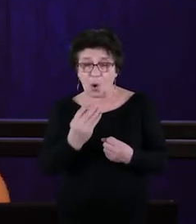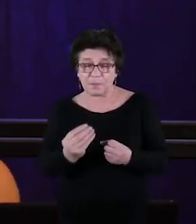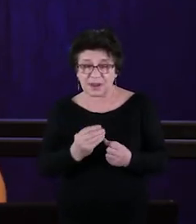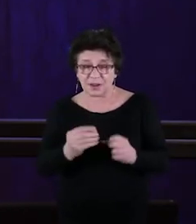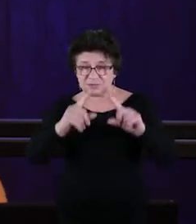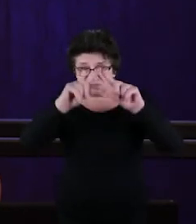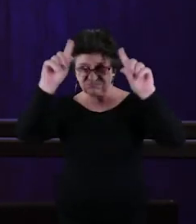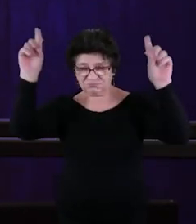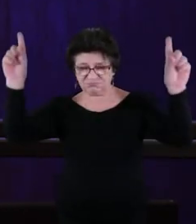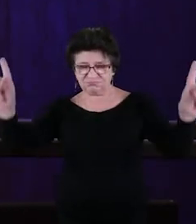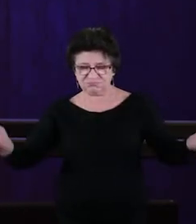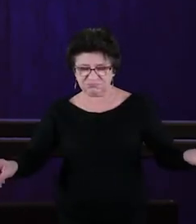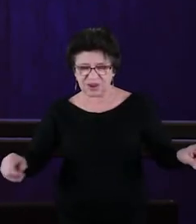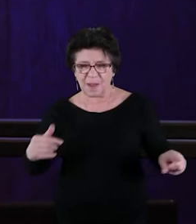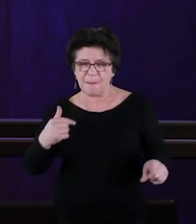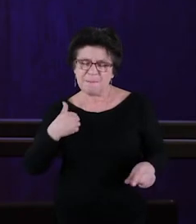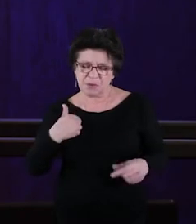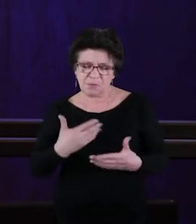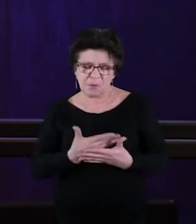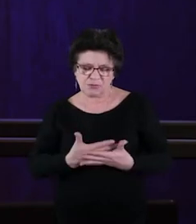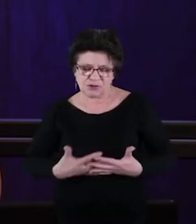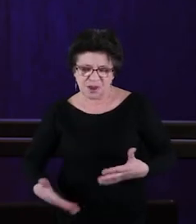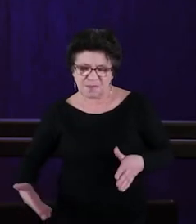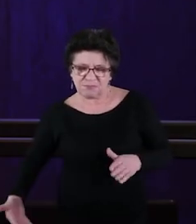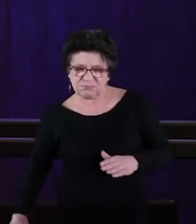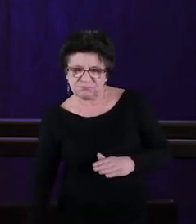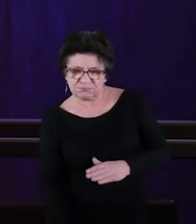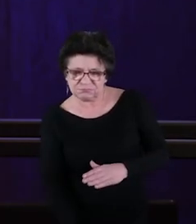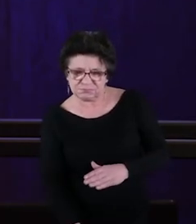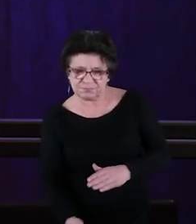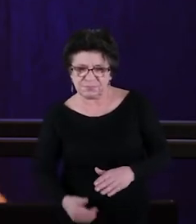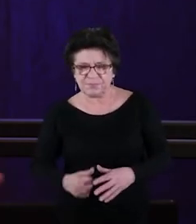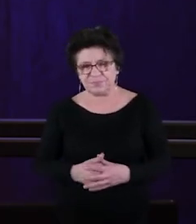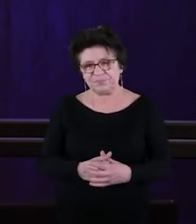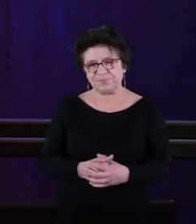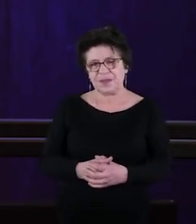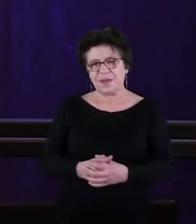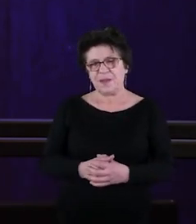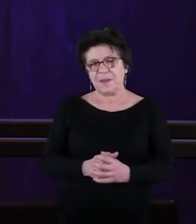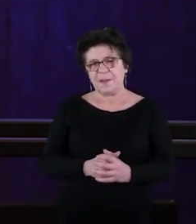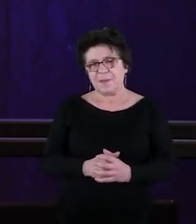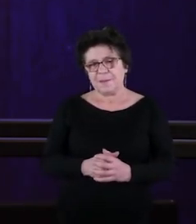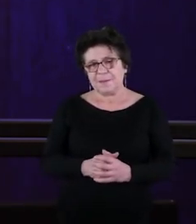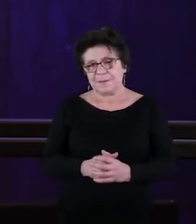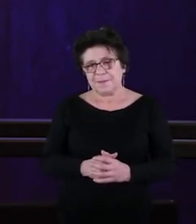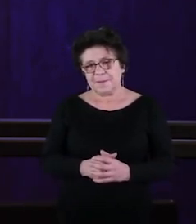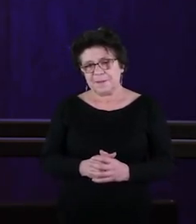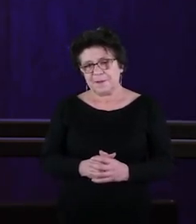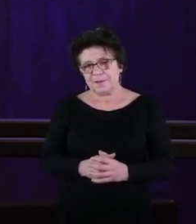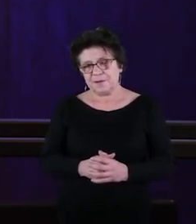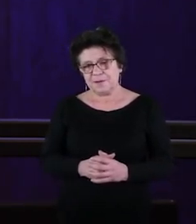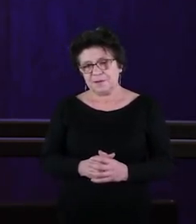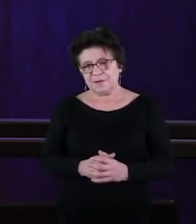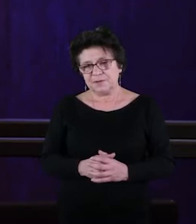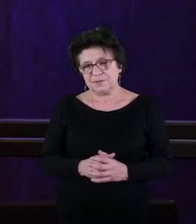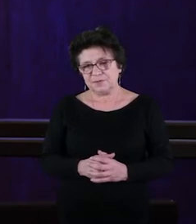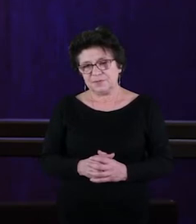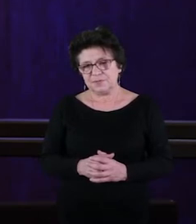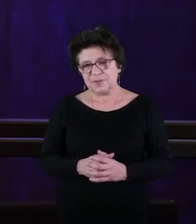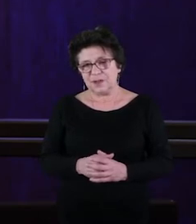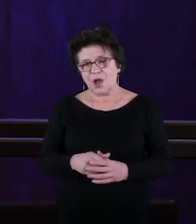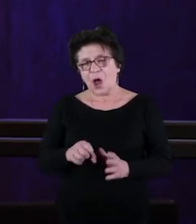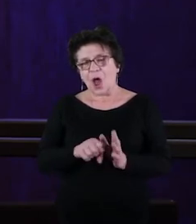to była ta informacja obraz był pod ziemią Zakopane albo jeszcze na terenie biblioteki tego dokładnie nie wiem kiedy ta informacja